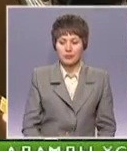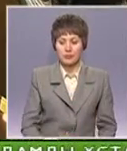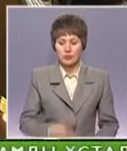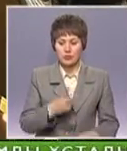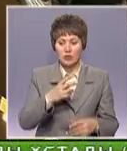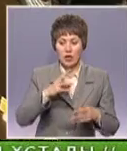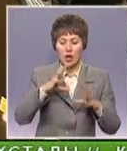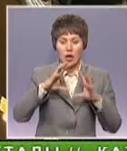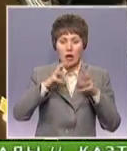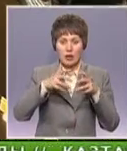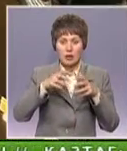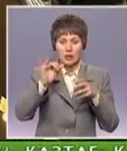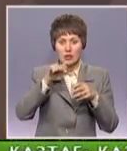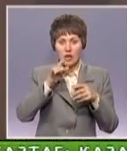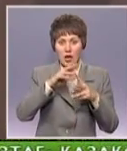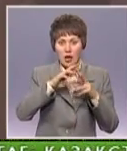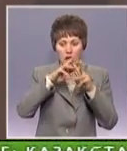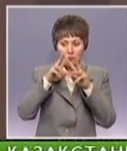ла